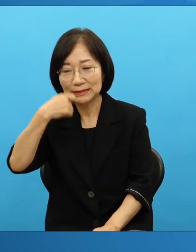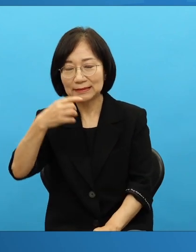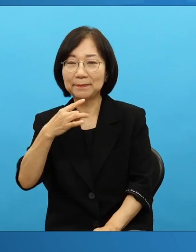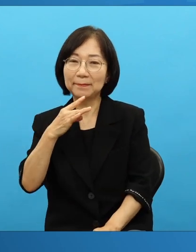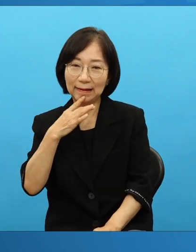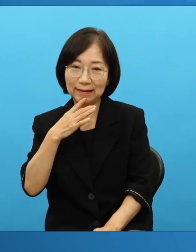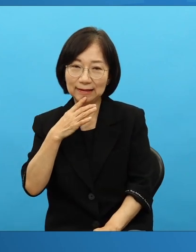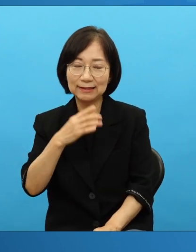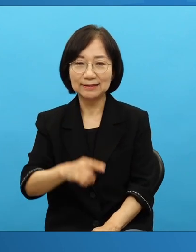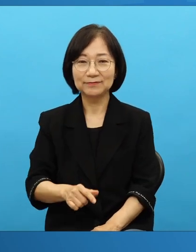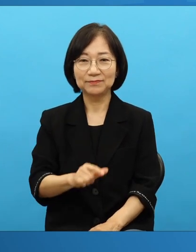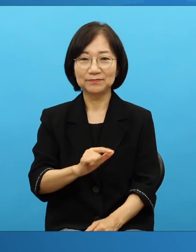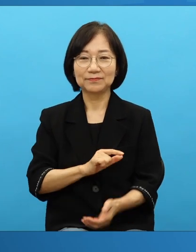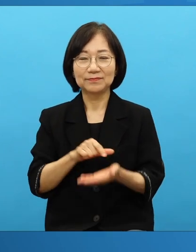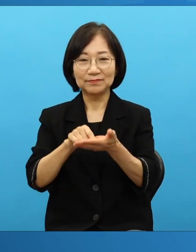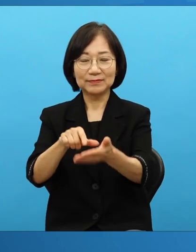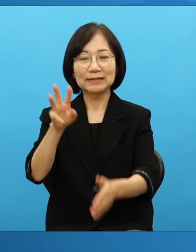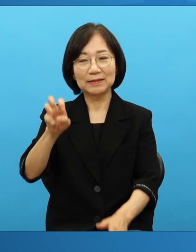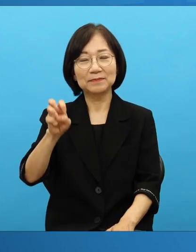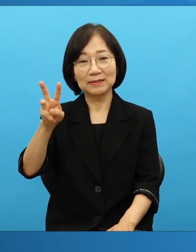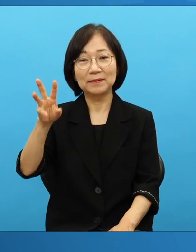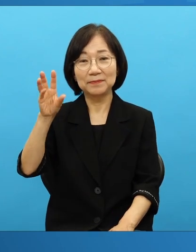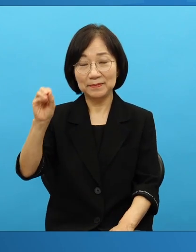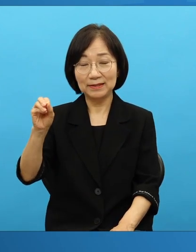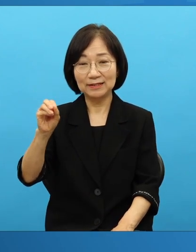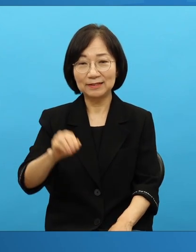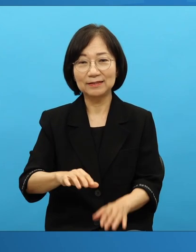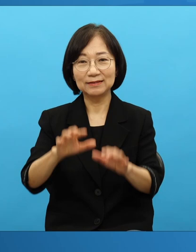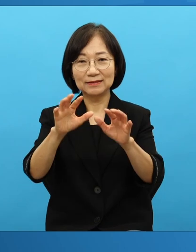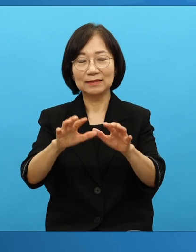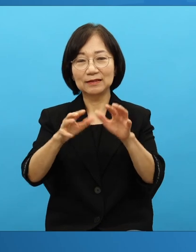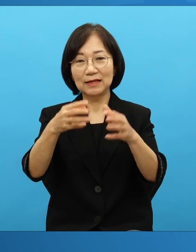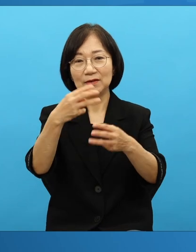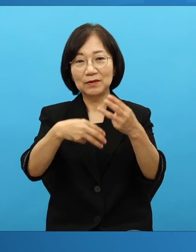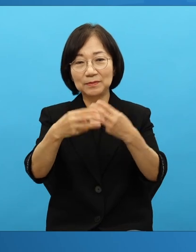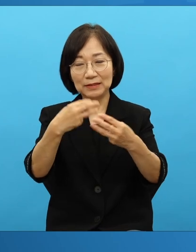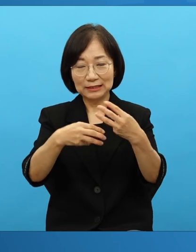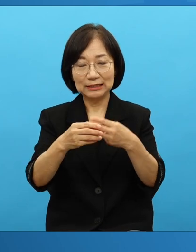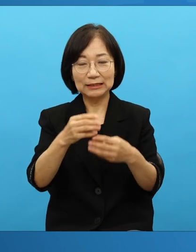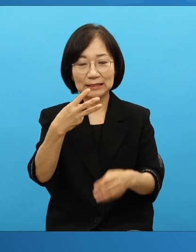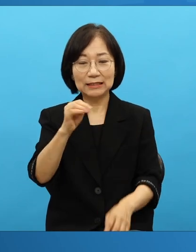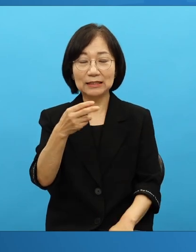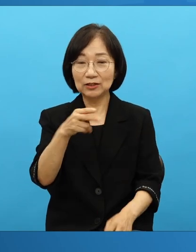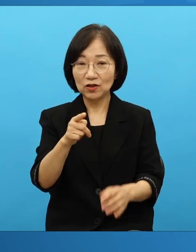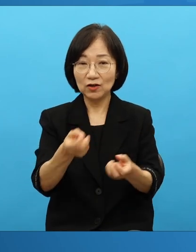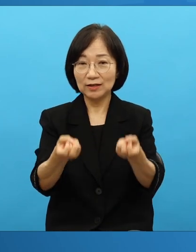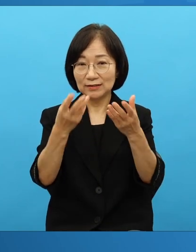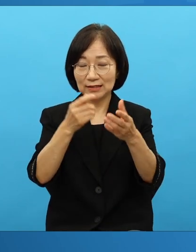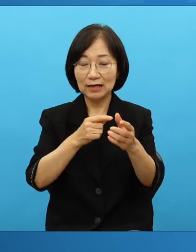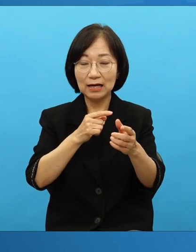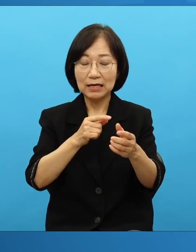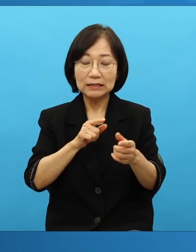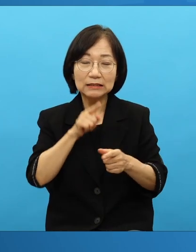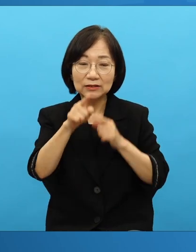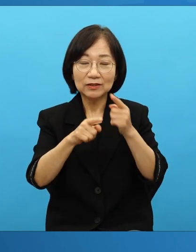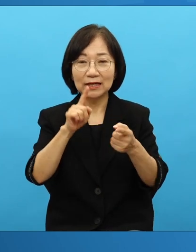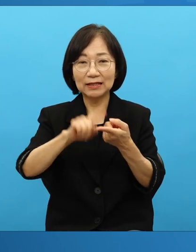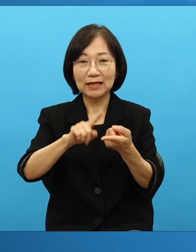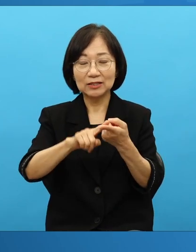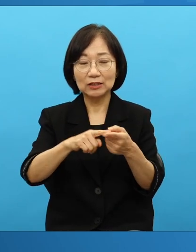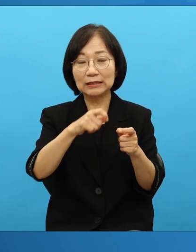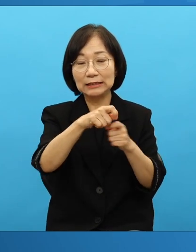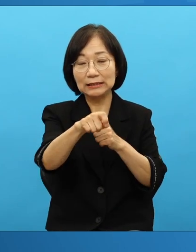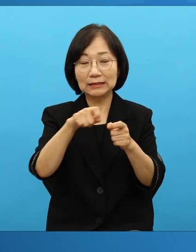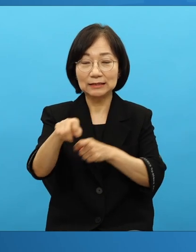헌금은 33만원입니다. 세계 렘넌트 리더 수련회 등록은 각 선교국 또는 지회장에게 문의해 주시기 바랍니다. 세계 렘넌트